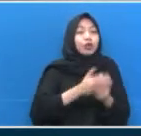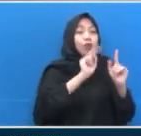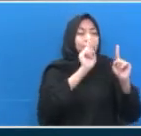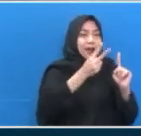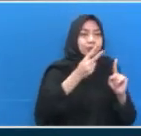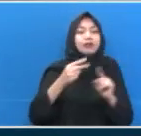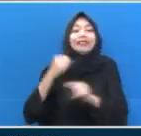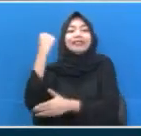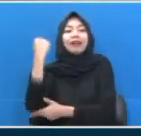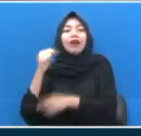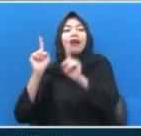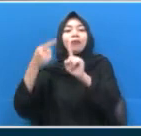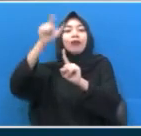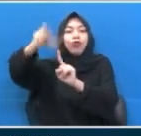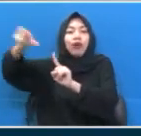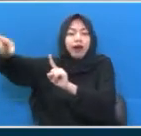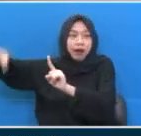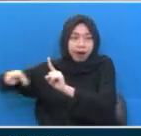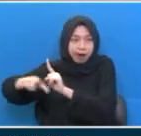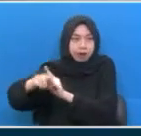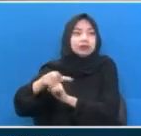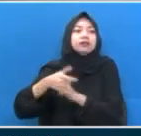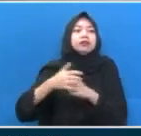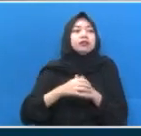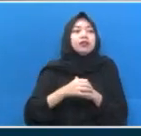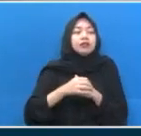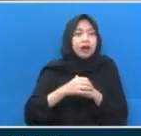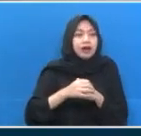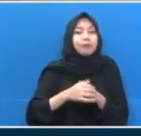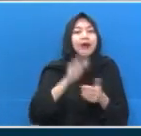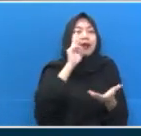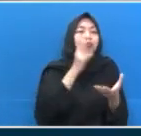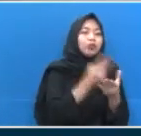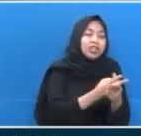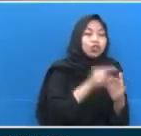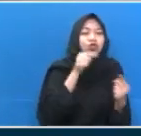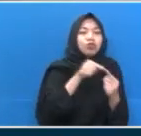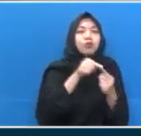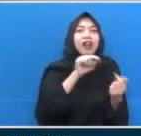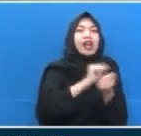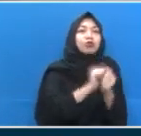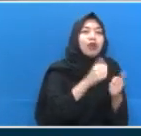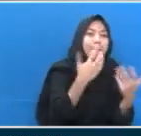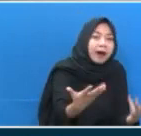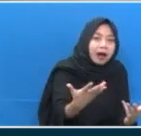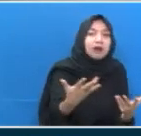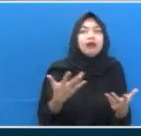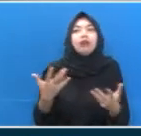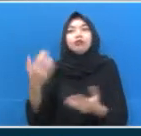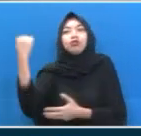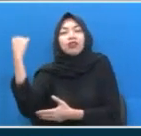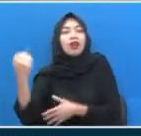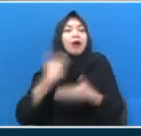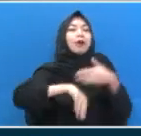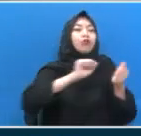tentu harus butuh verifikasi ini barang bukti untuk siap perkara yang mana untuk tersangka yang mana Ini kan harus butuh